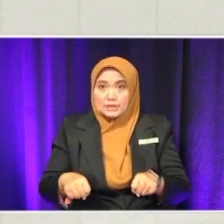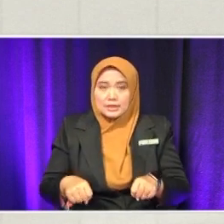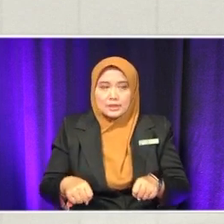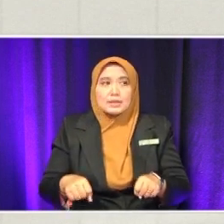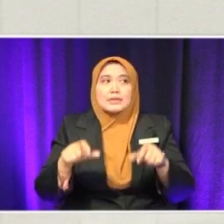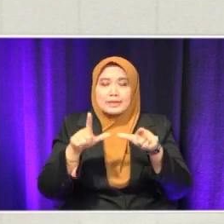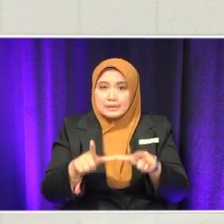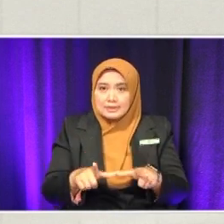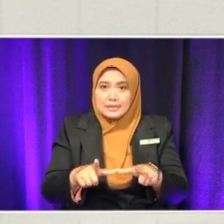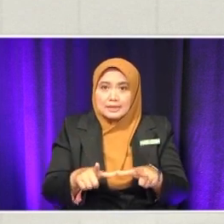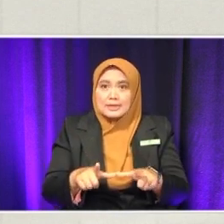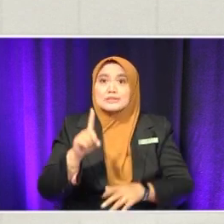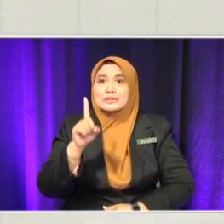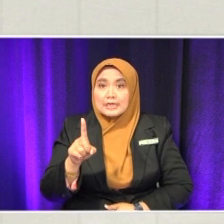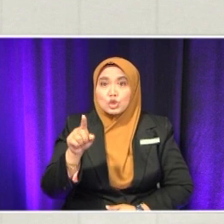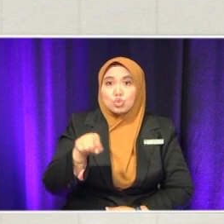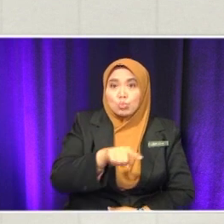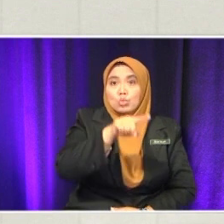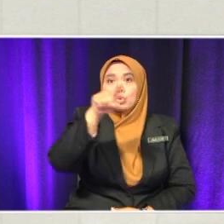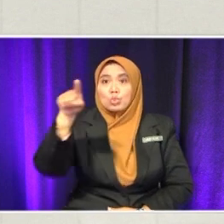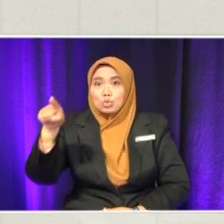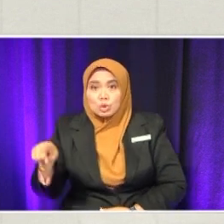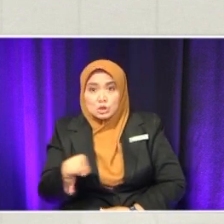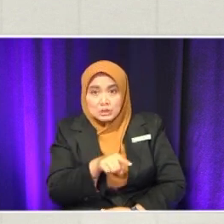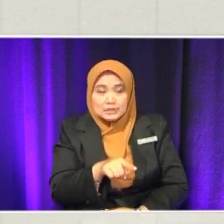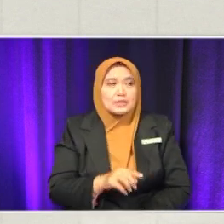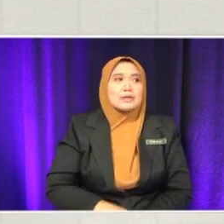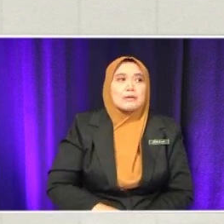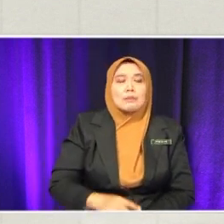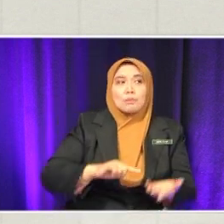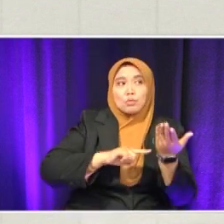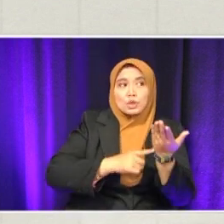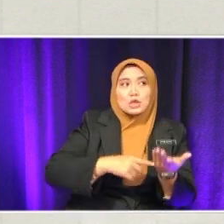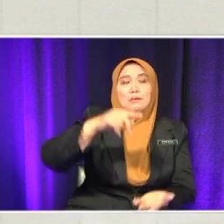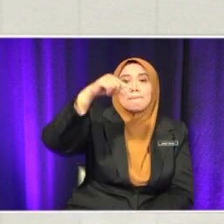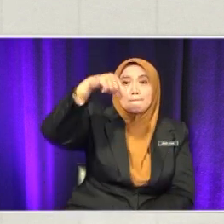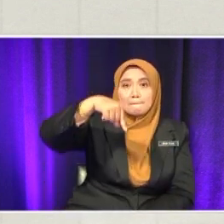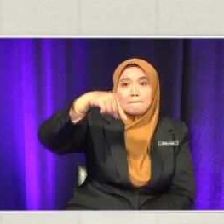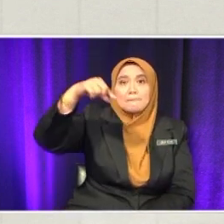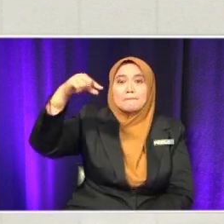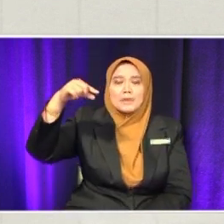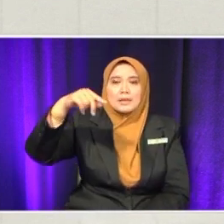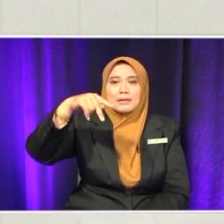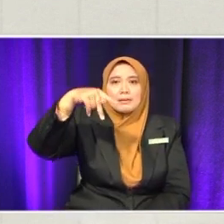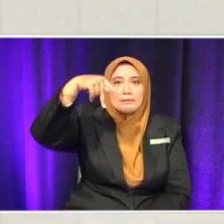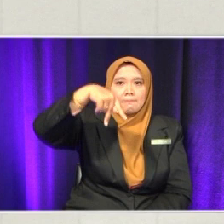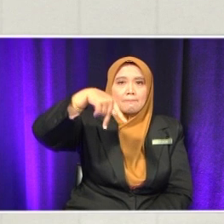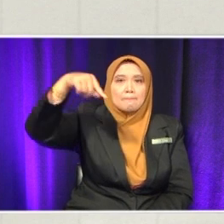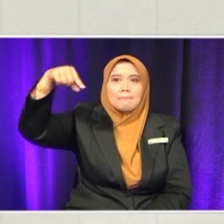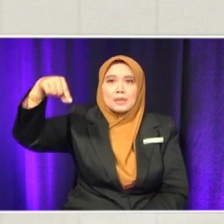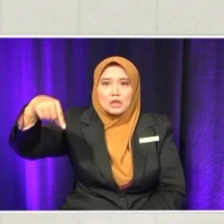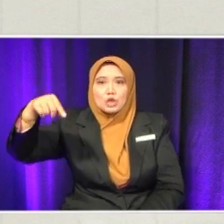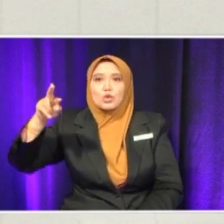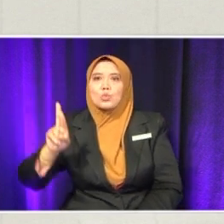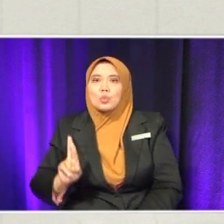Jadi yang pertama, pasangan pertama kita ada pasangan PQ. Okay, kita okay. ada pasangan PQ. Seterusnya kita ada pasangan PR. Ya.